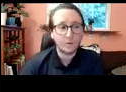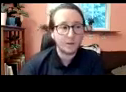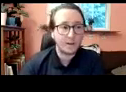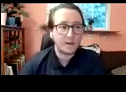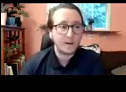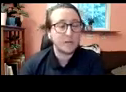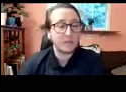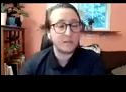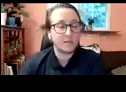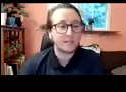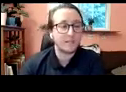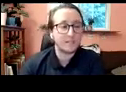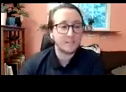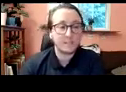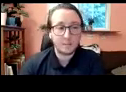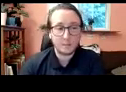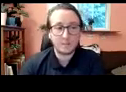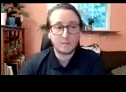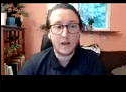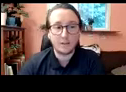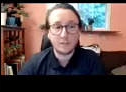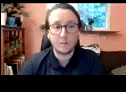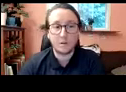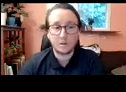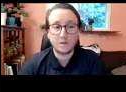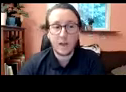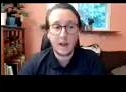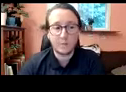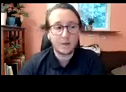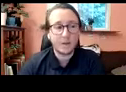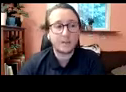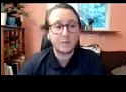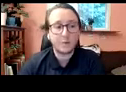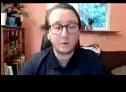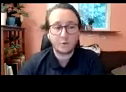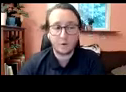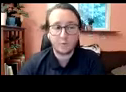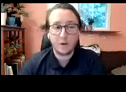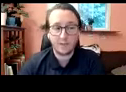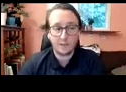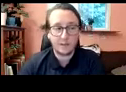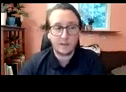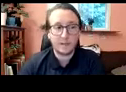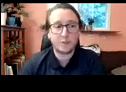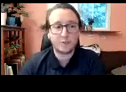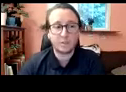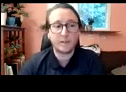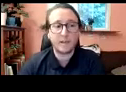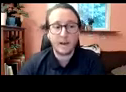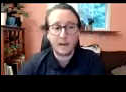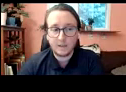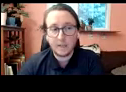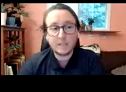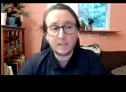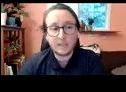contre, ils disent que c'est le patient qui a tort. Je sais que je n'ai pas beaucoup de temps, donc